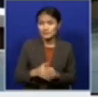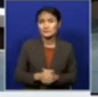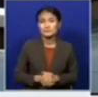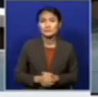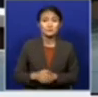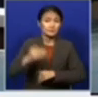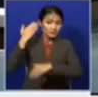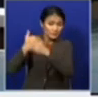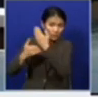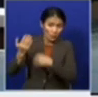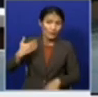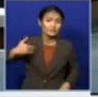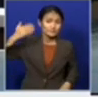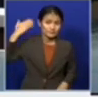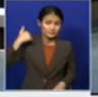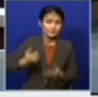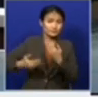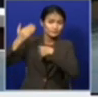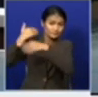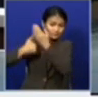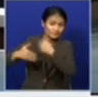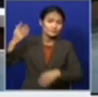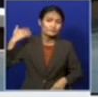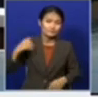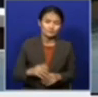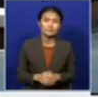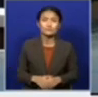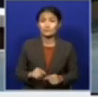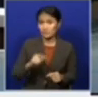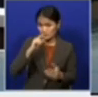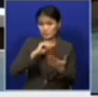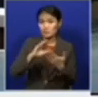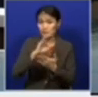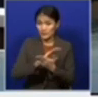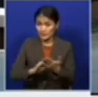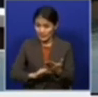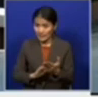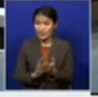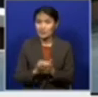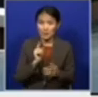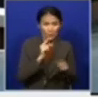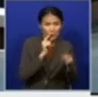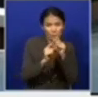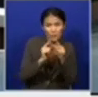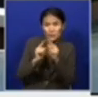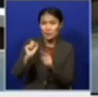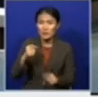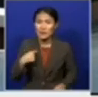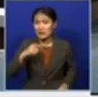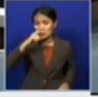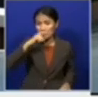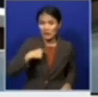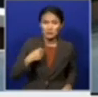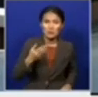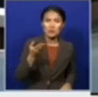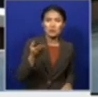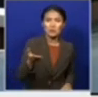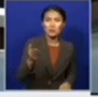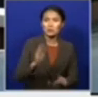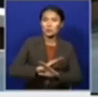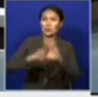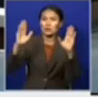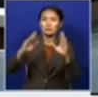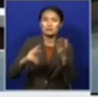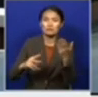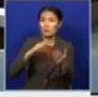ามผูกพันรัฐบาลไทยหากผลการเจรจาไม่เป็นที่พอใจก็สามารถที่จะกลับมาทบทวนได้แต่ใน